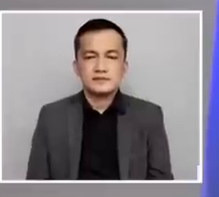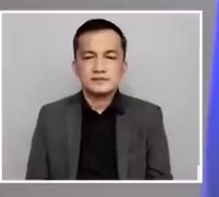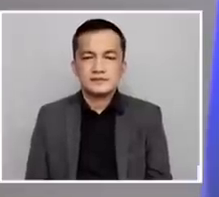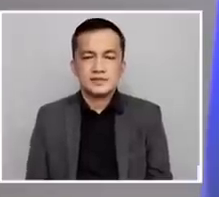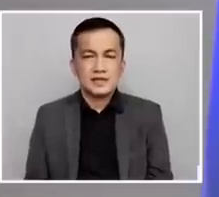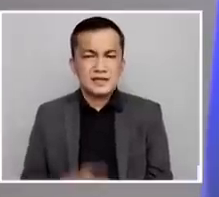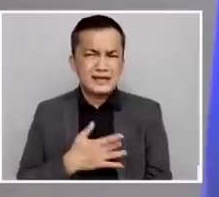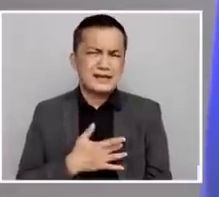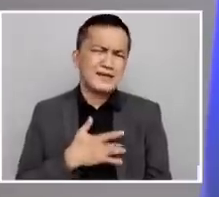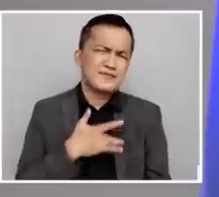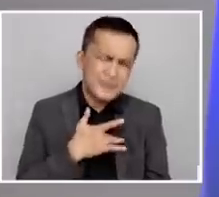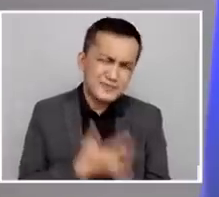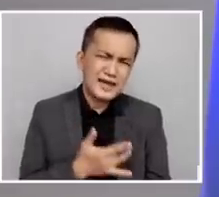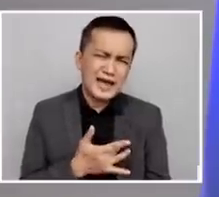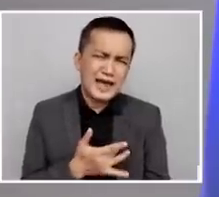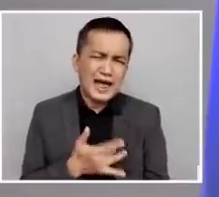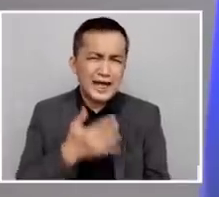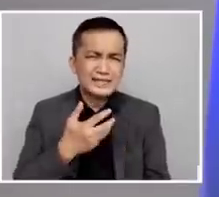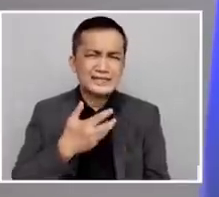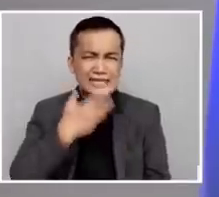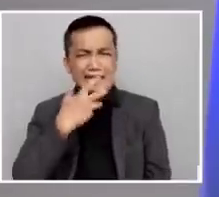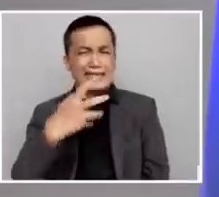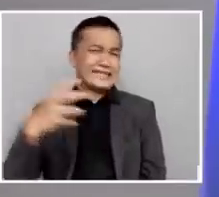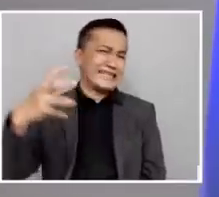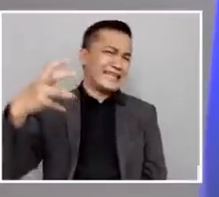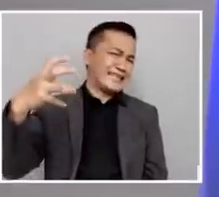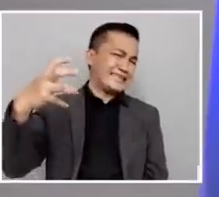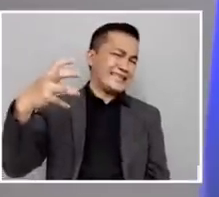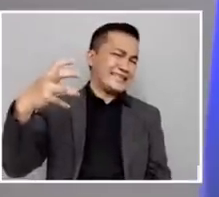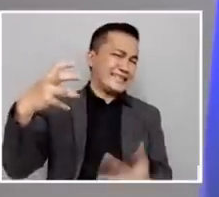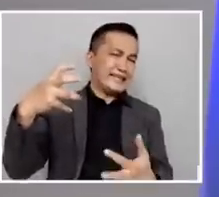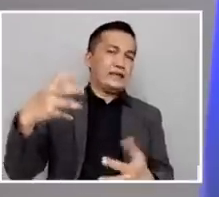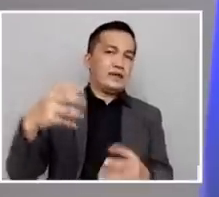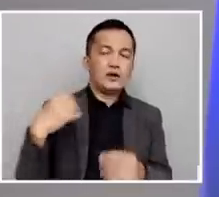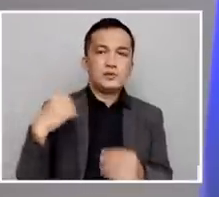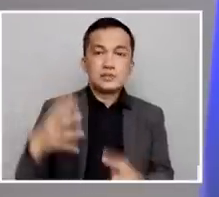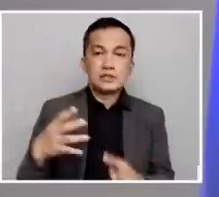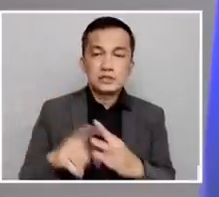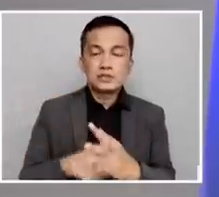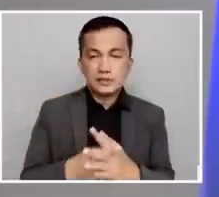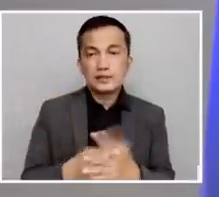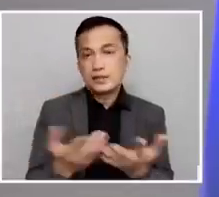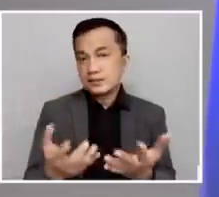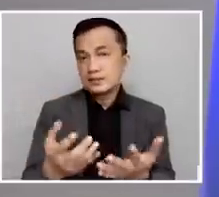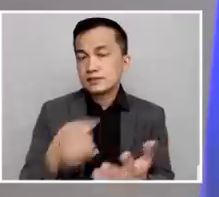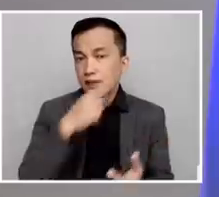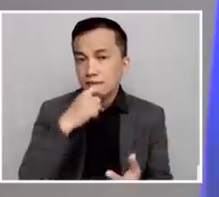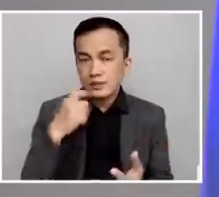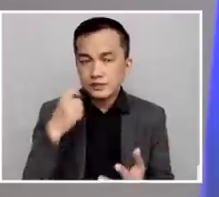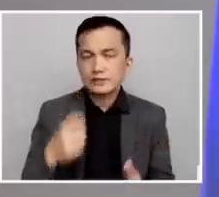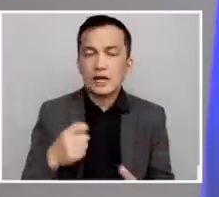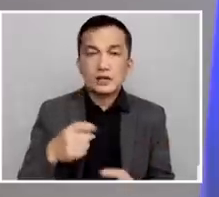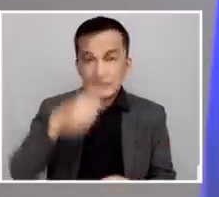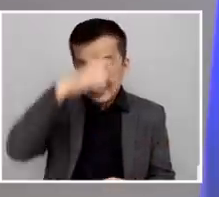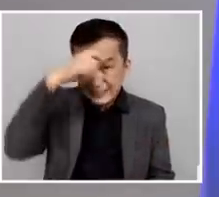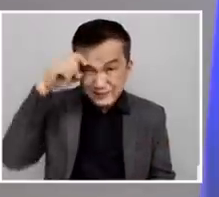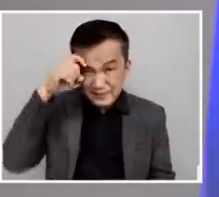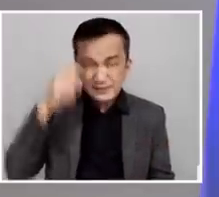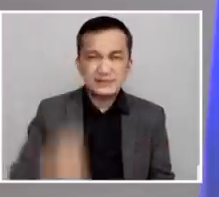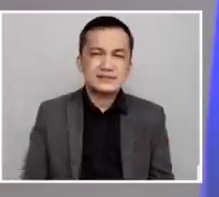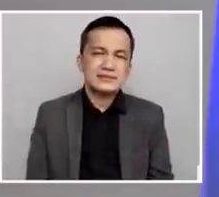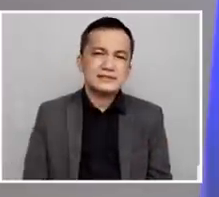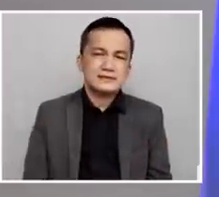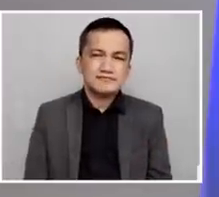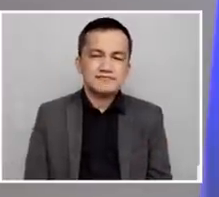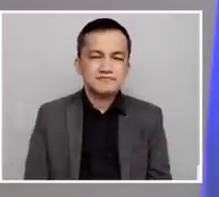Ramdam na unti-unting pagtindi ng init ngayong opisyal nang nagsimula ang summer. Kaya paalala ng mga doktor,